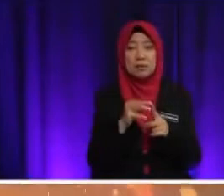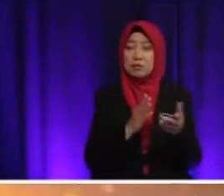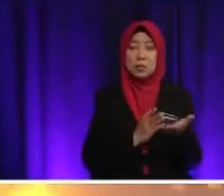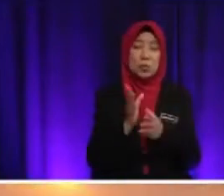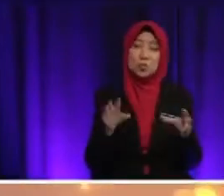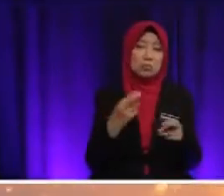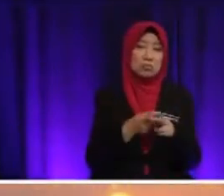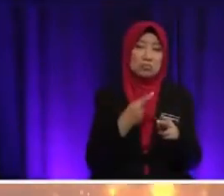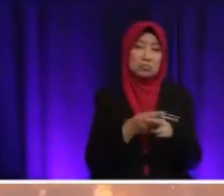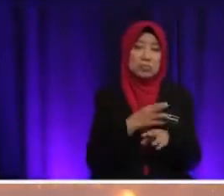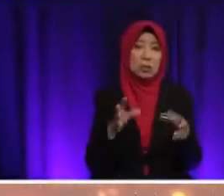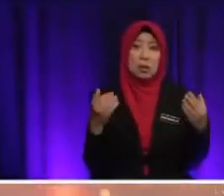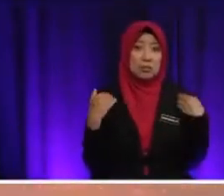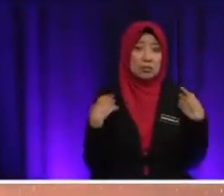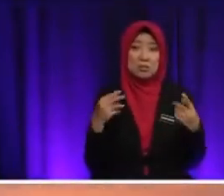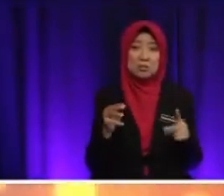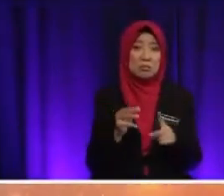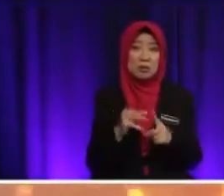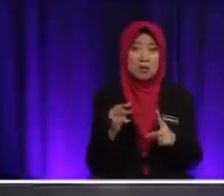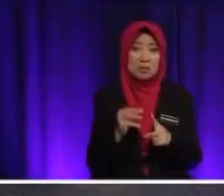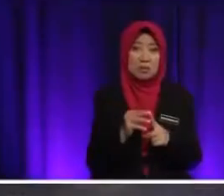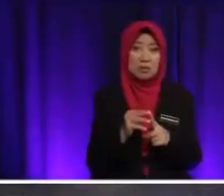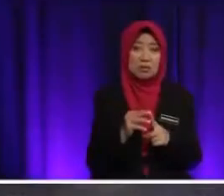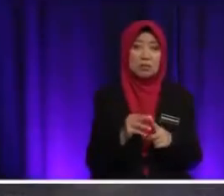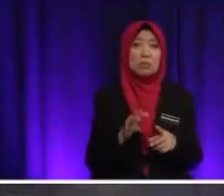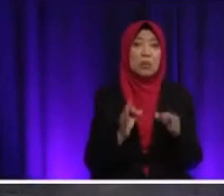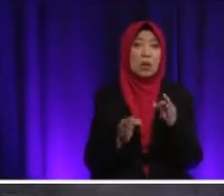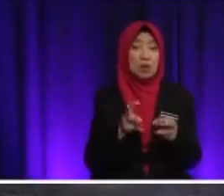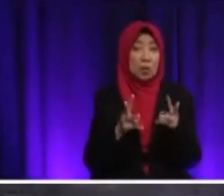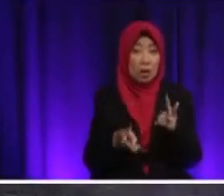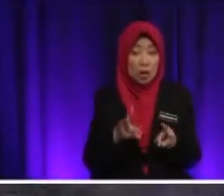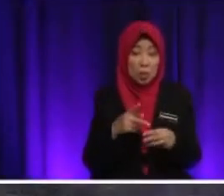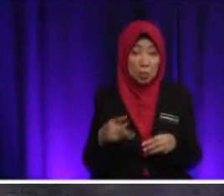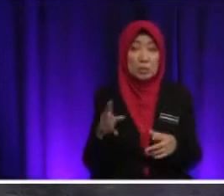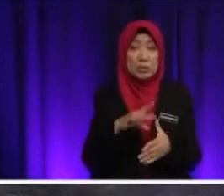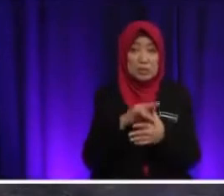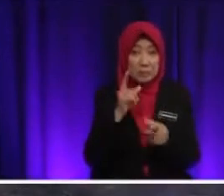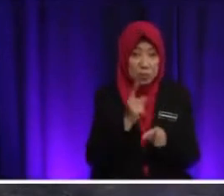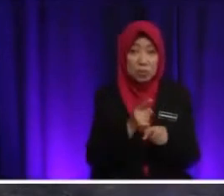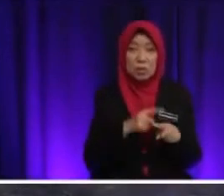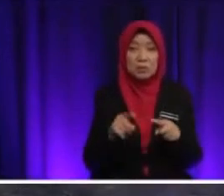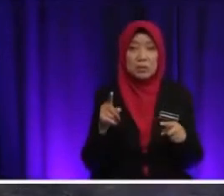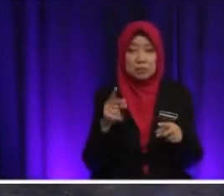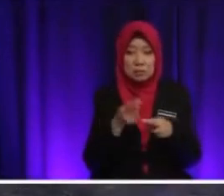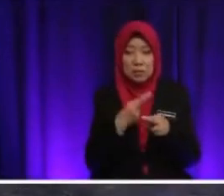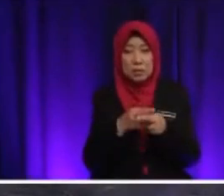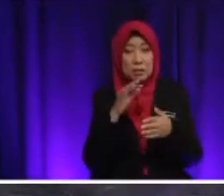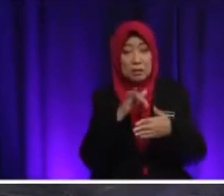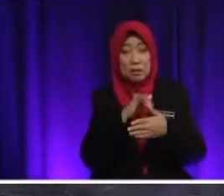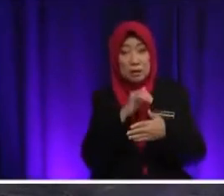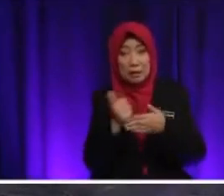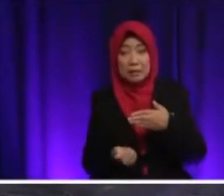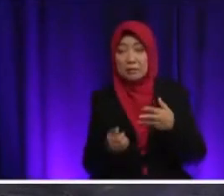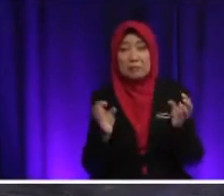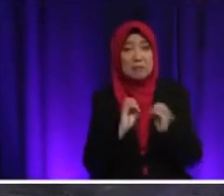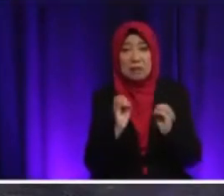tak ada isi, tak ada markah. Tak ada markah langsung. Ada. Walaupun betul ustaz. Ya. Sebab itu, ya, murid-murid perkara pertama dia kena cari